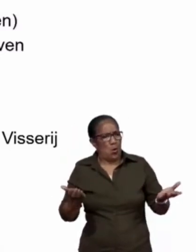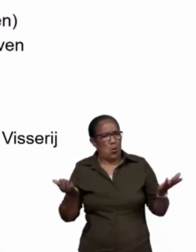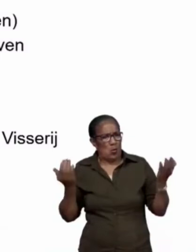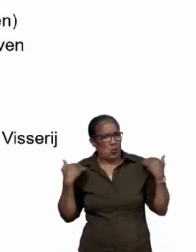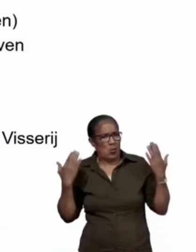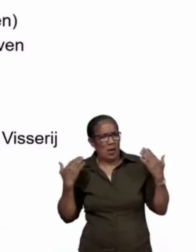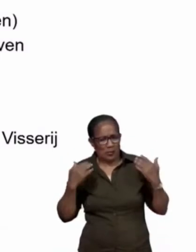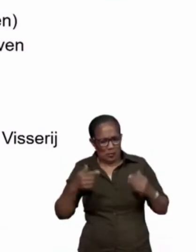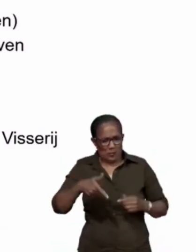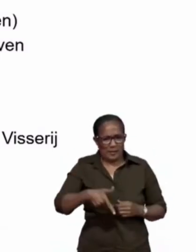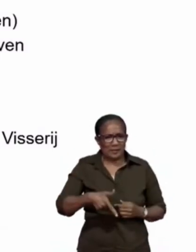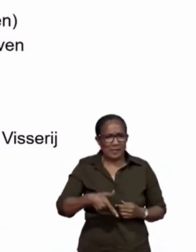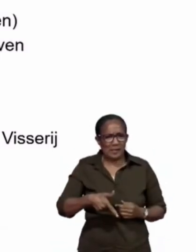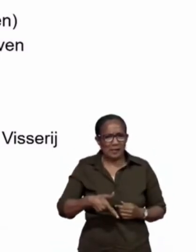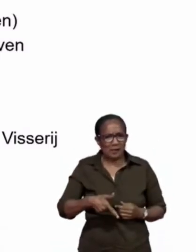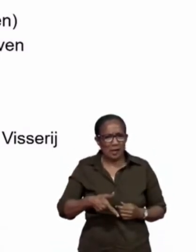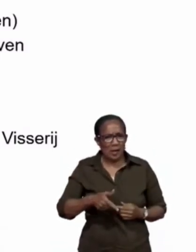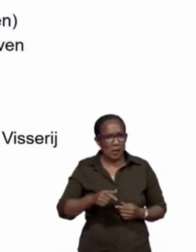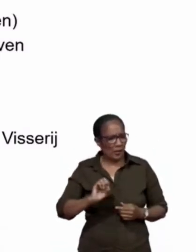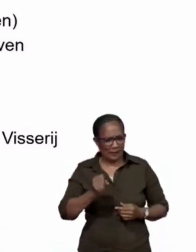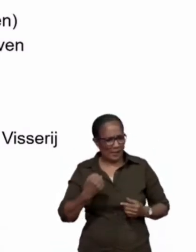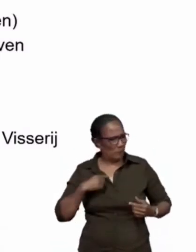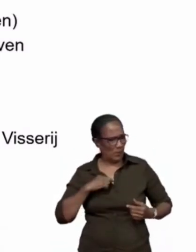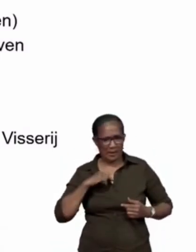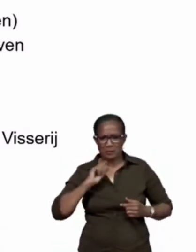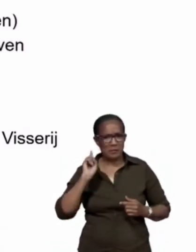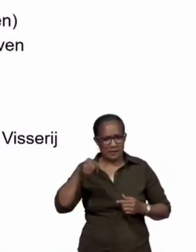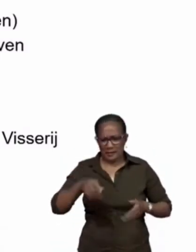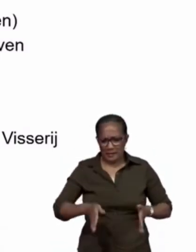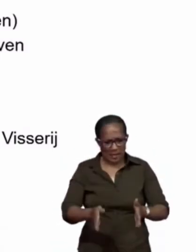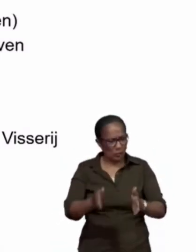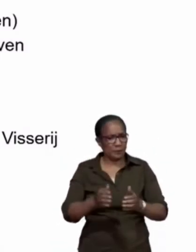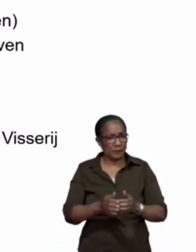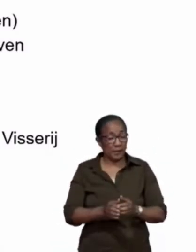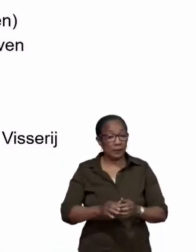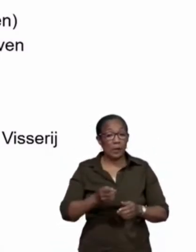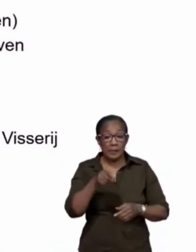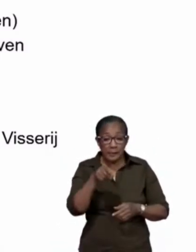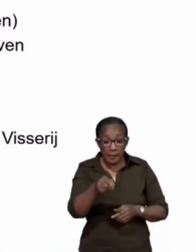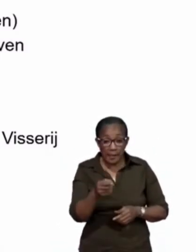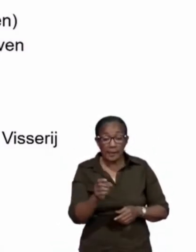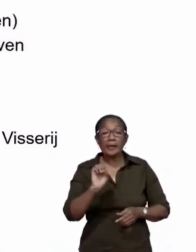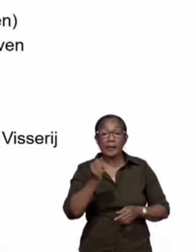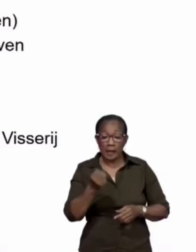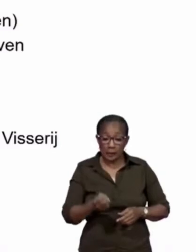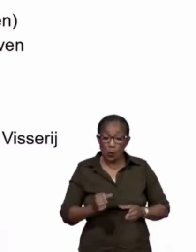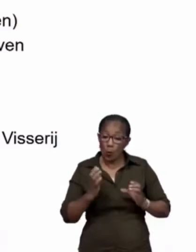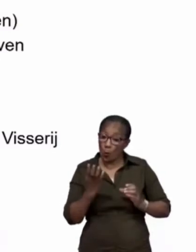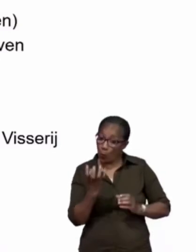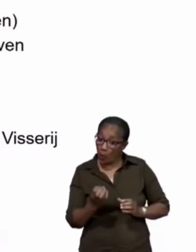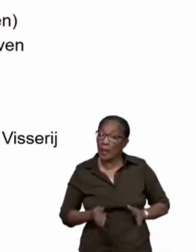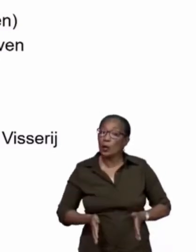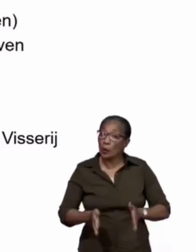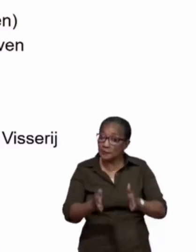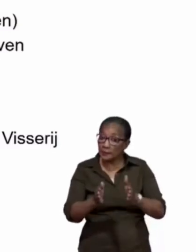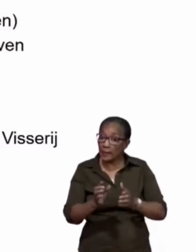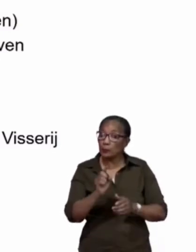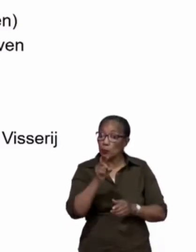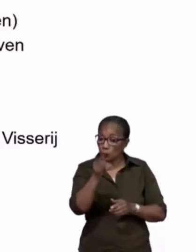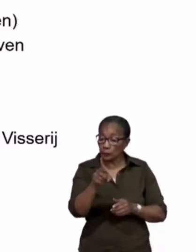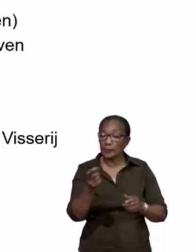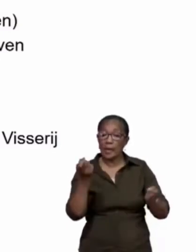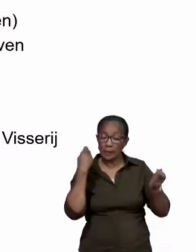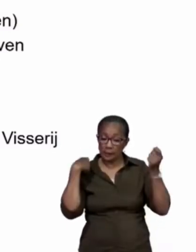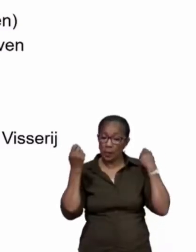buy benzine, want mij mag de na straat. Je kan de na straat, if you want go na winkri. Dus dat zo kan de, if